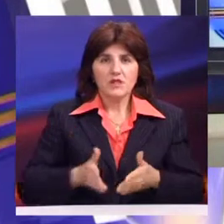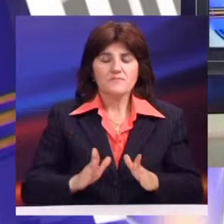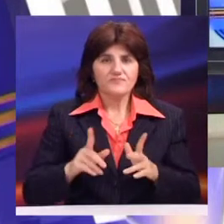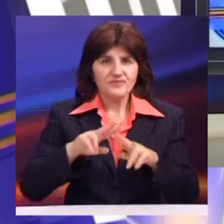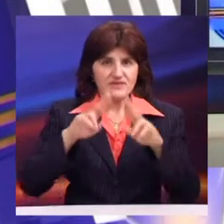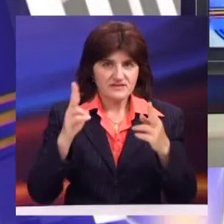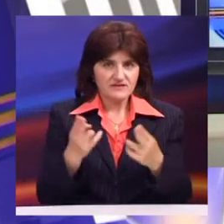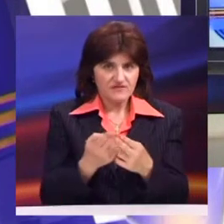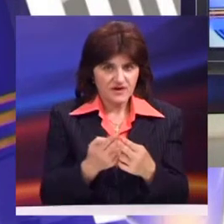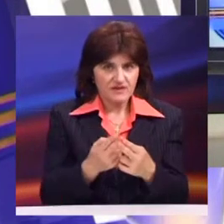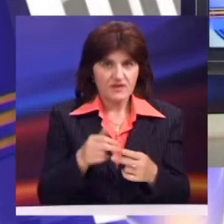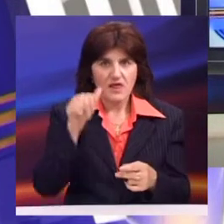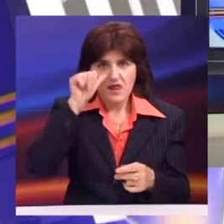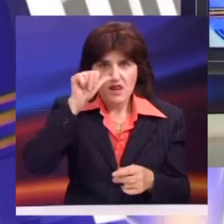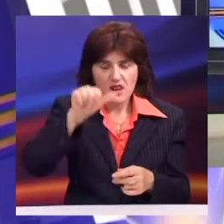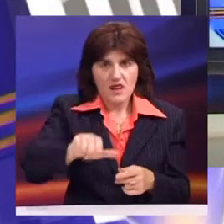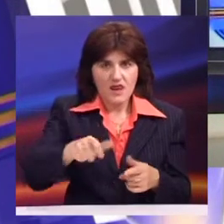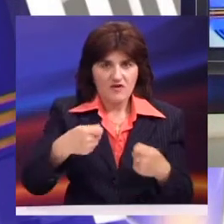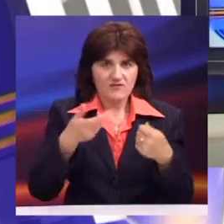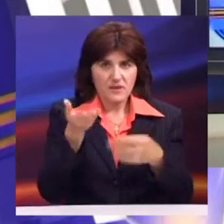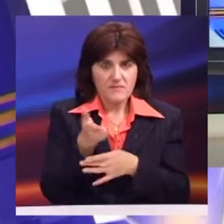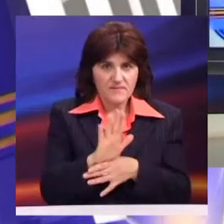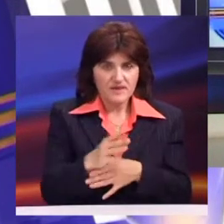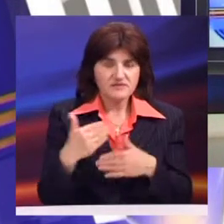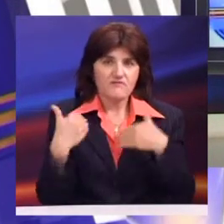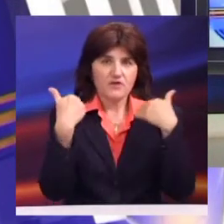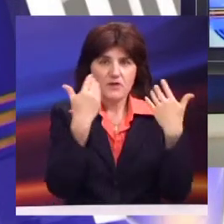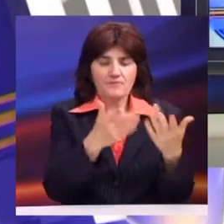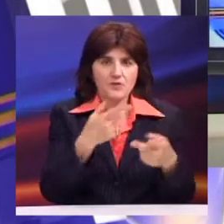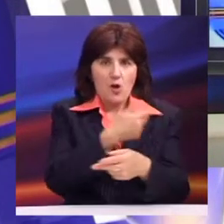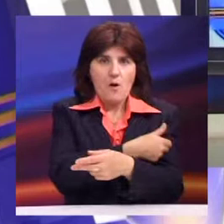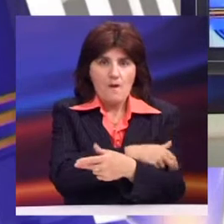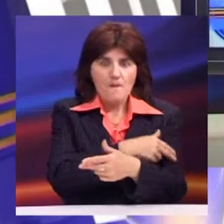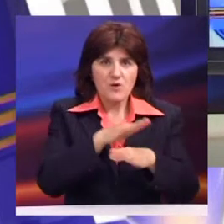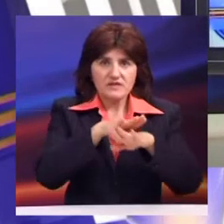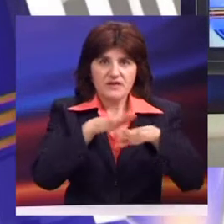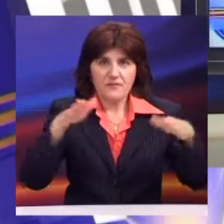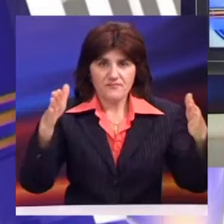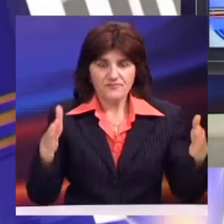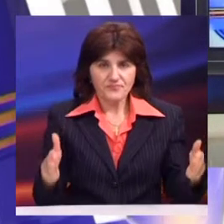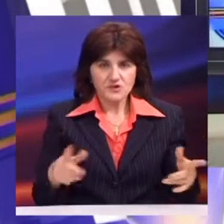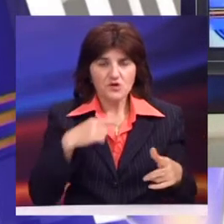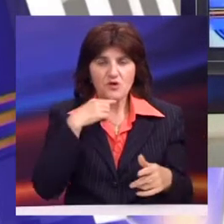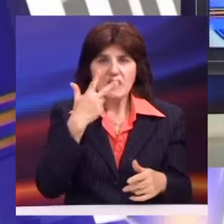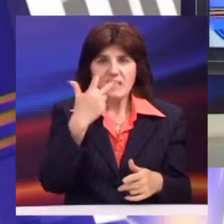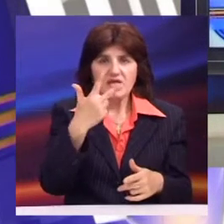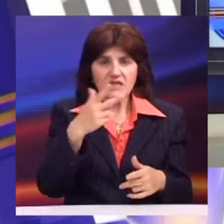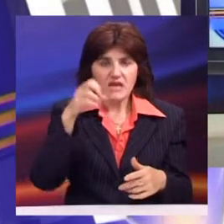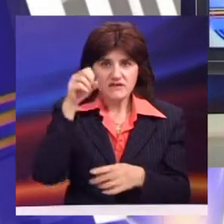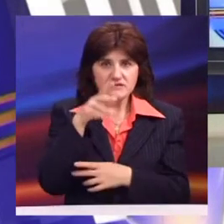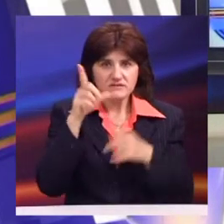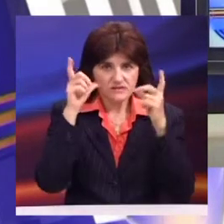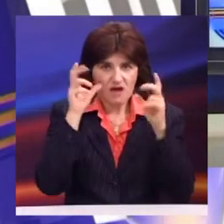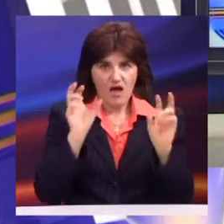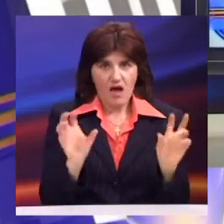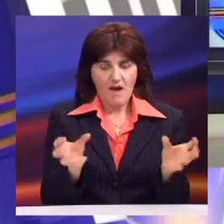Predstavnici firme Agroposlovi i Naftne industrije Srbije uručili su danas bolnici reanimacioni sto i tri RTG aparata.